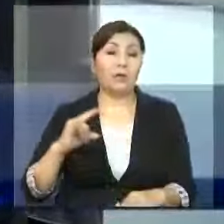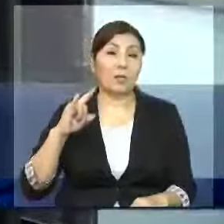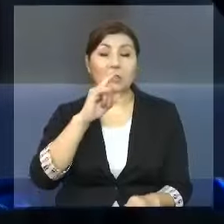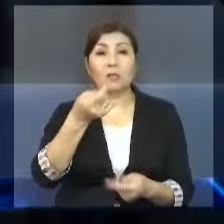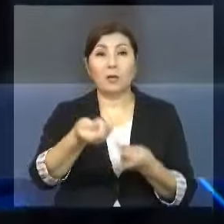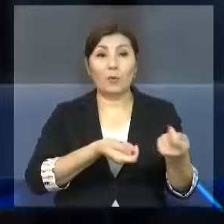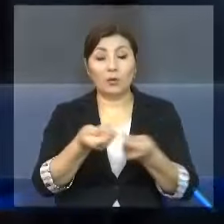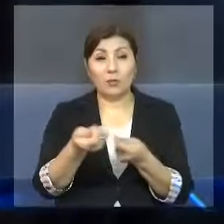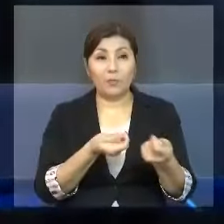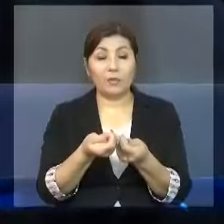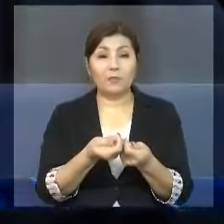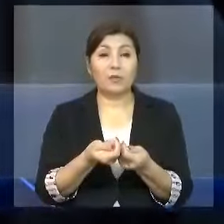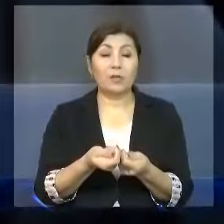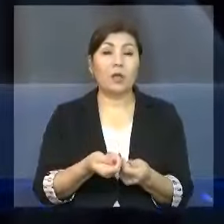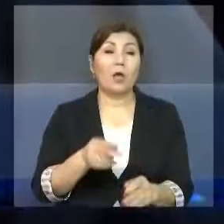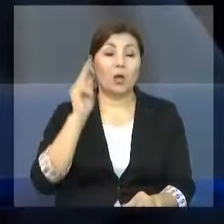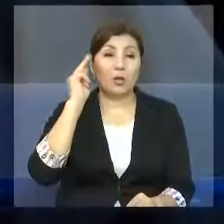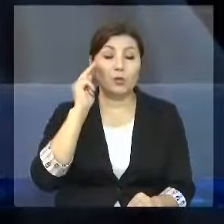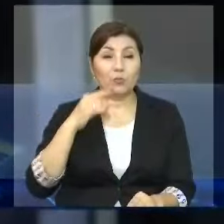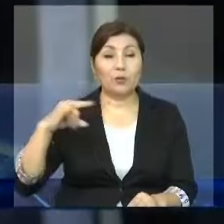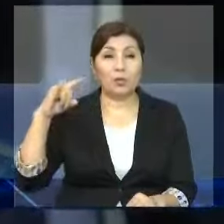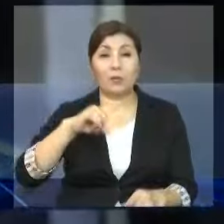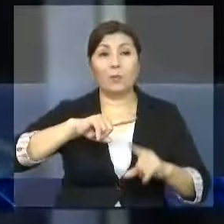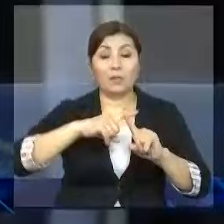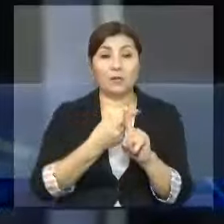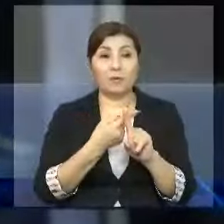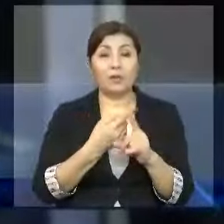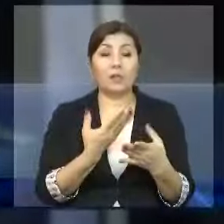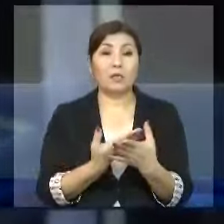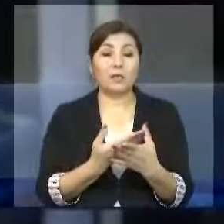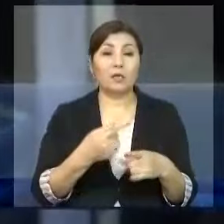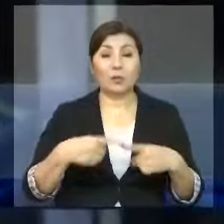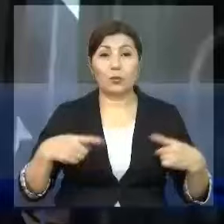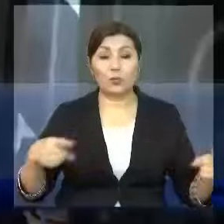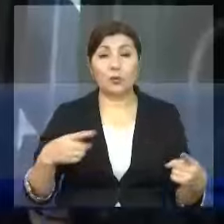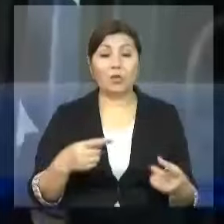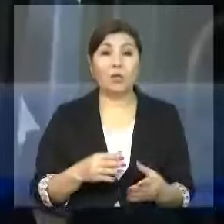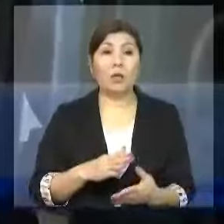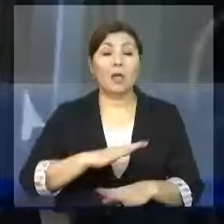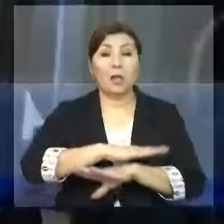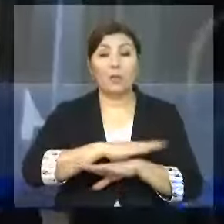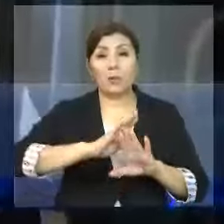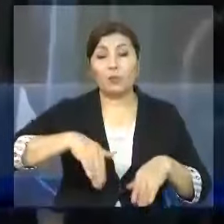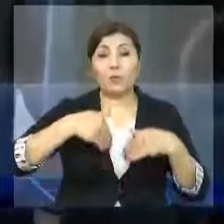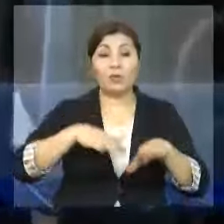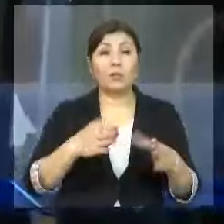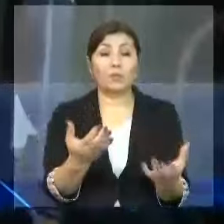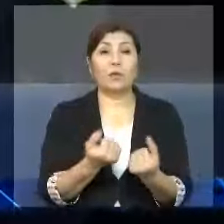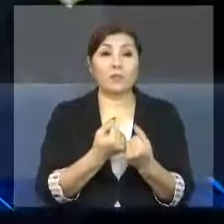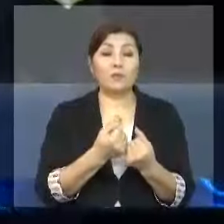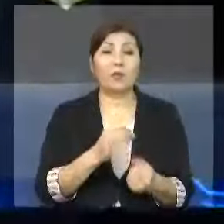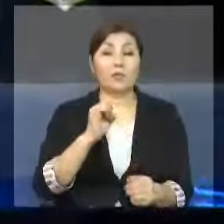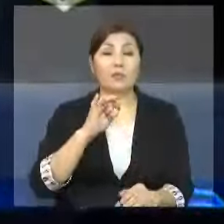самолетовождении, изучают авиационную технику, радиоэлектронное оборудование, метеорологию и ряд других дисциплин. После окончания школы получают